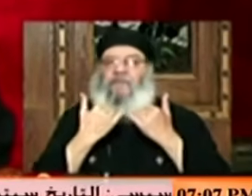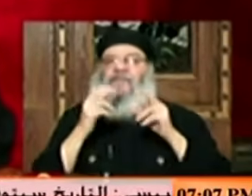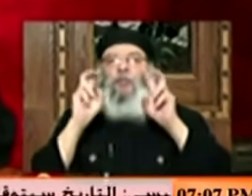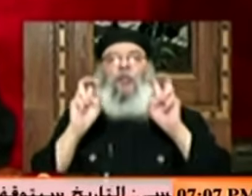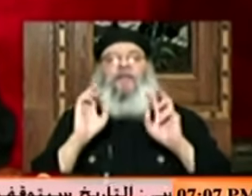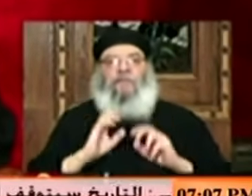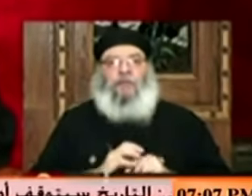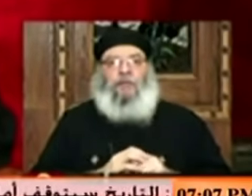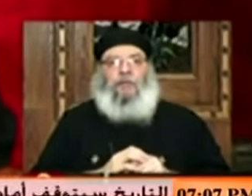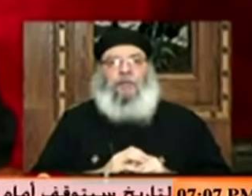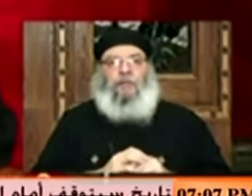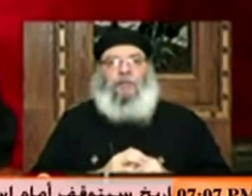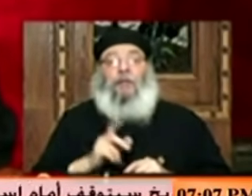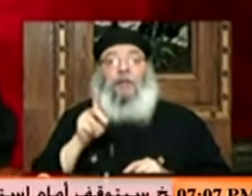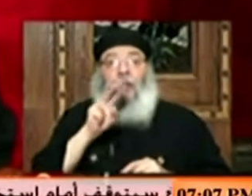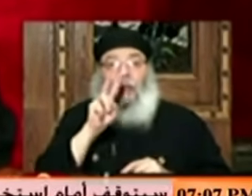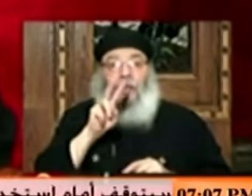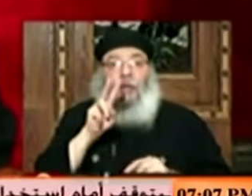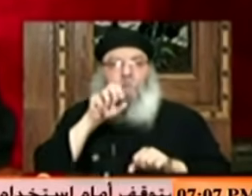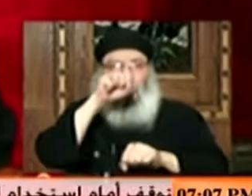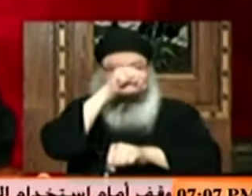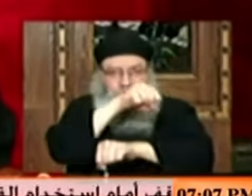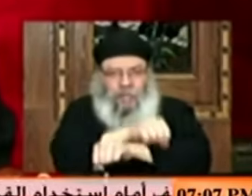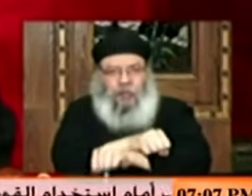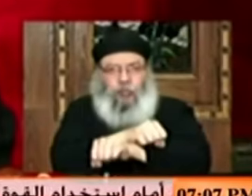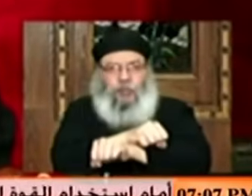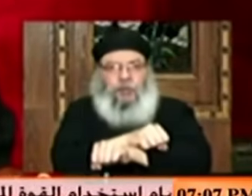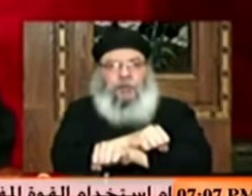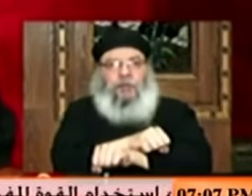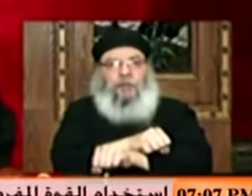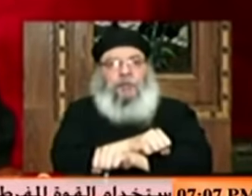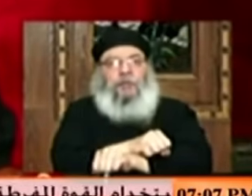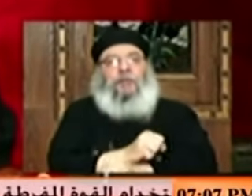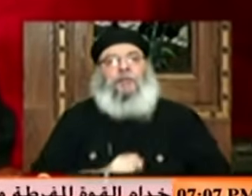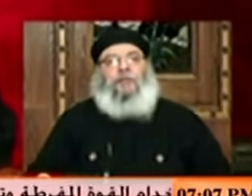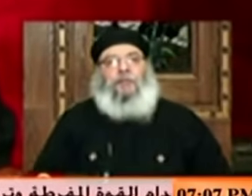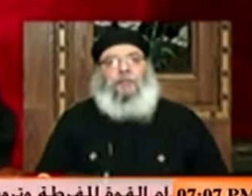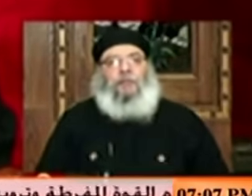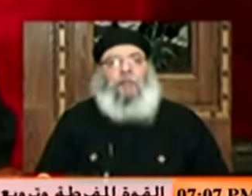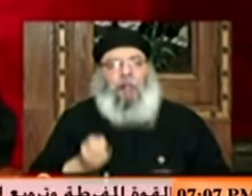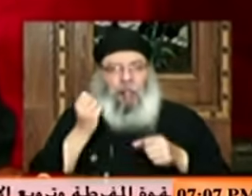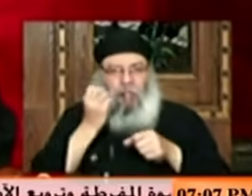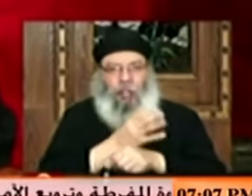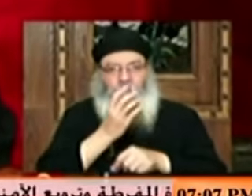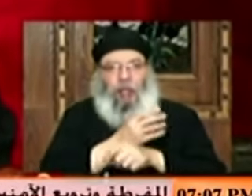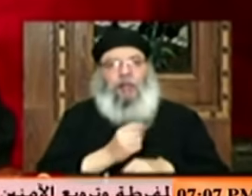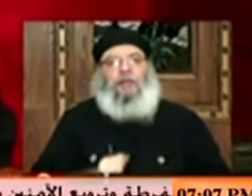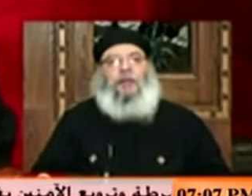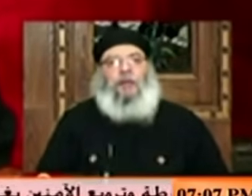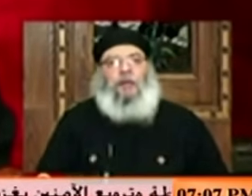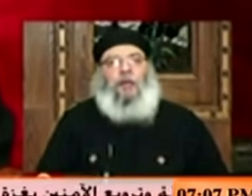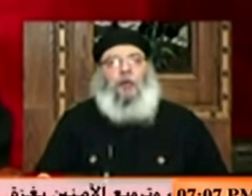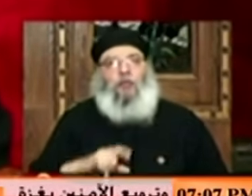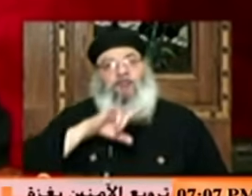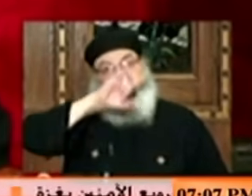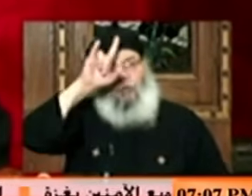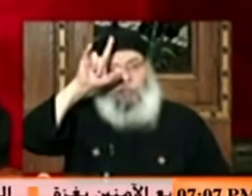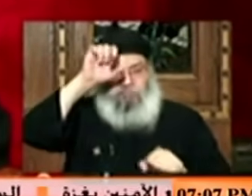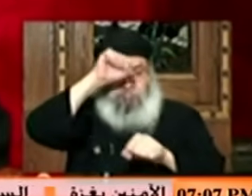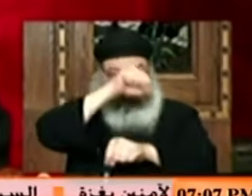ا مسجونين ومقيدين تحت وطئه الخطيه او وقطه